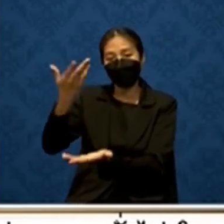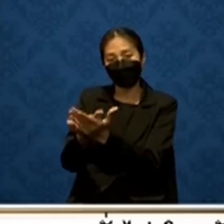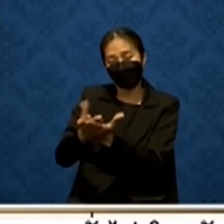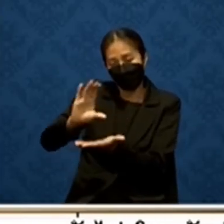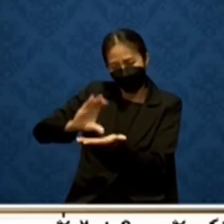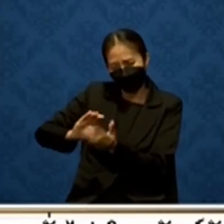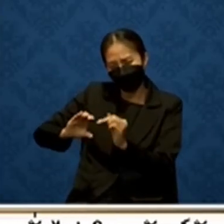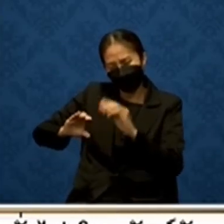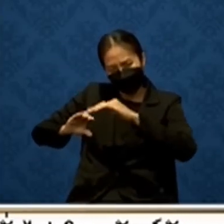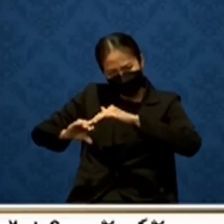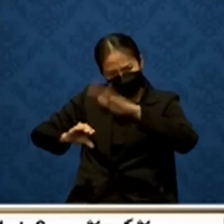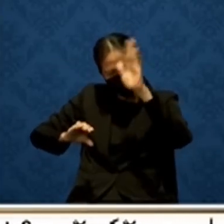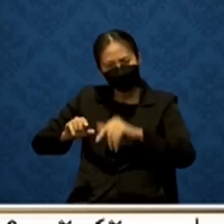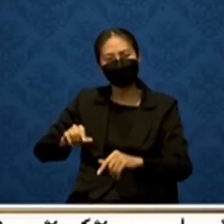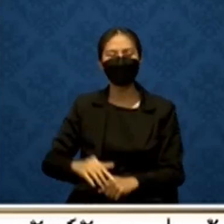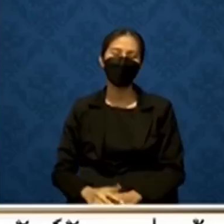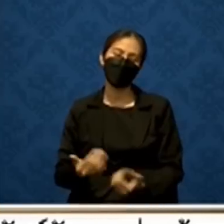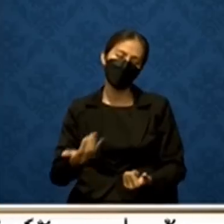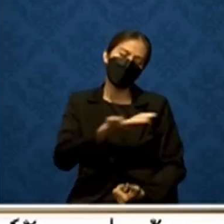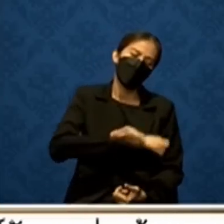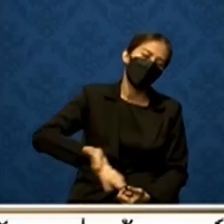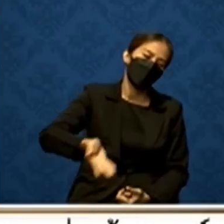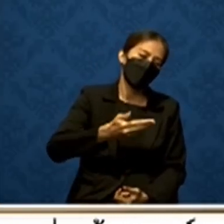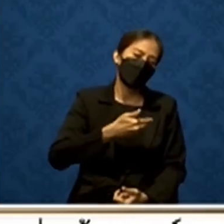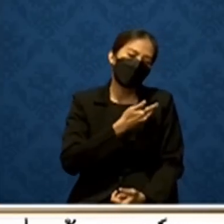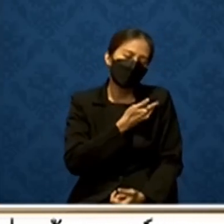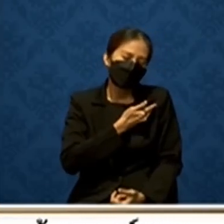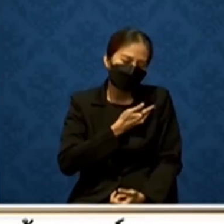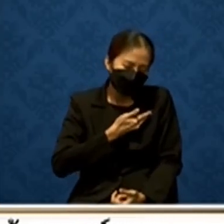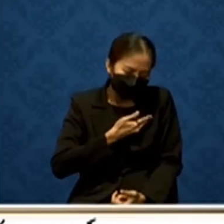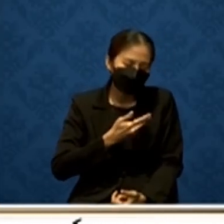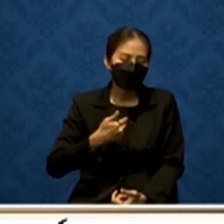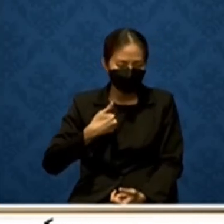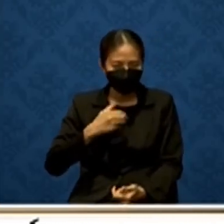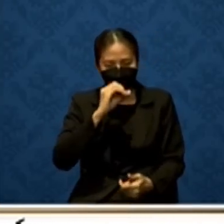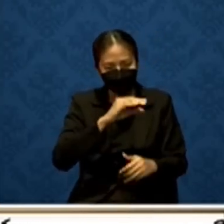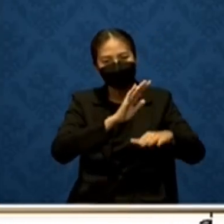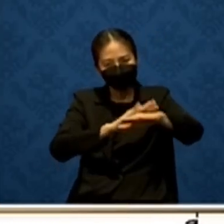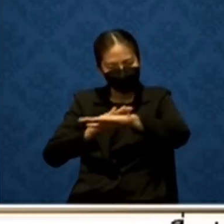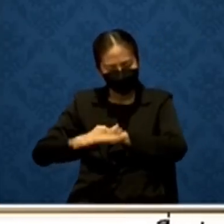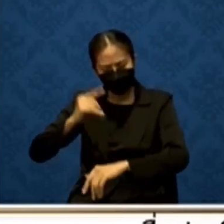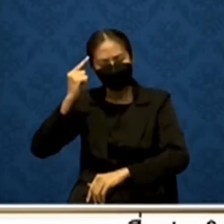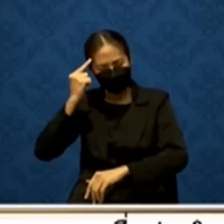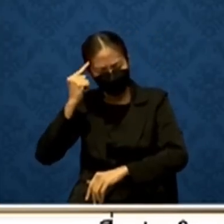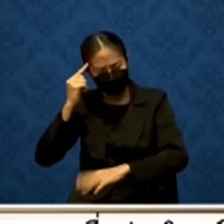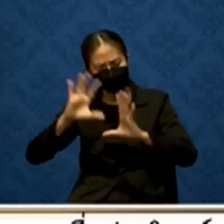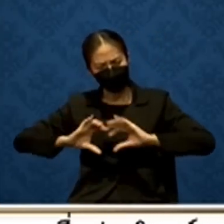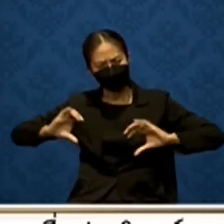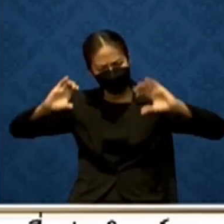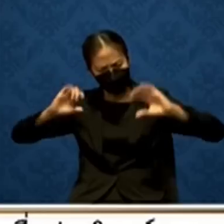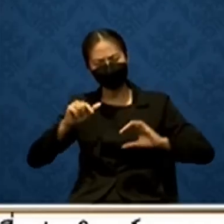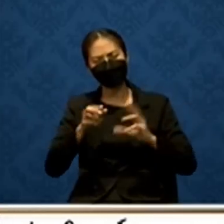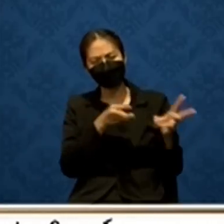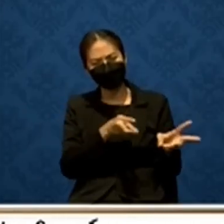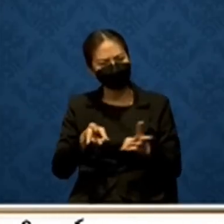เราต้องกืนแล้ผมก็ตองสสัญญณดๆไปยัพี่น้องขราชการที่เครstellัษษทกท่านว่าเราตมาช่วยกนคิละครับวากระบวนก